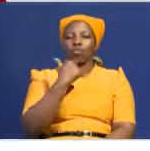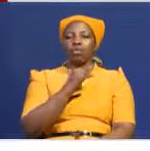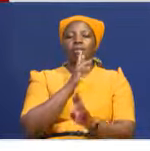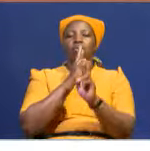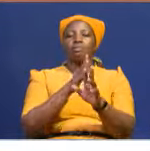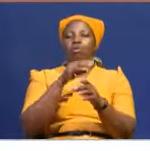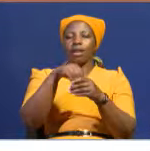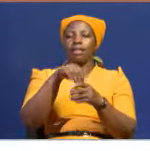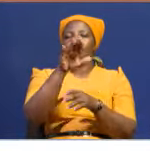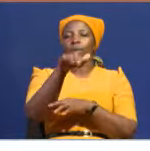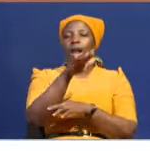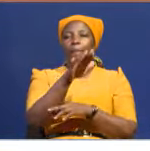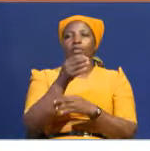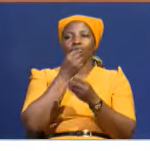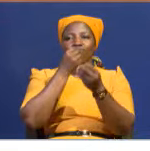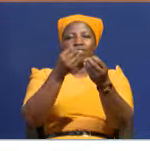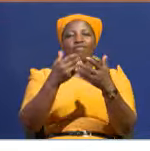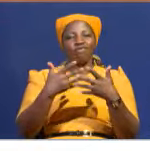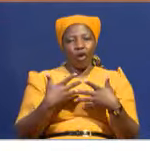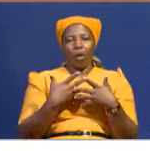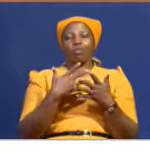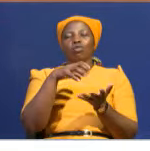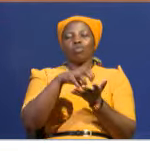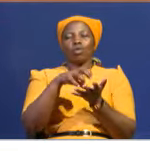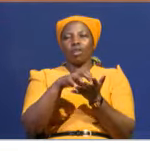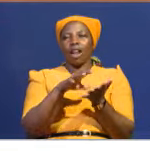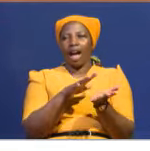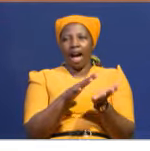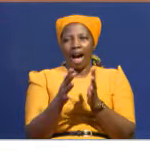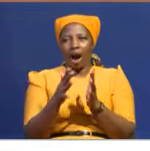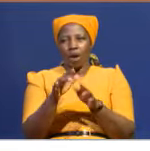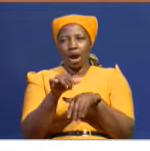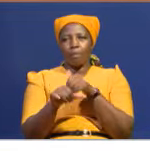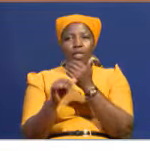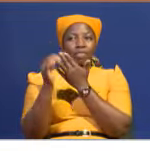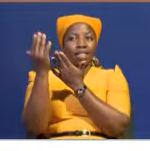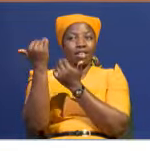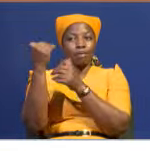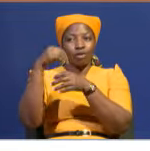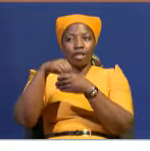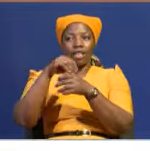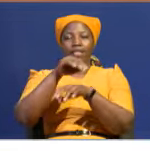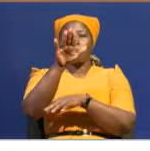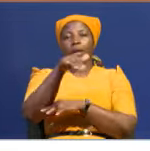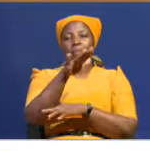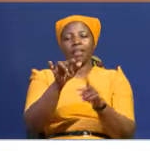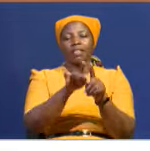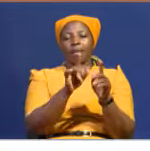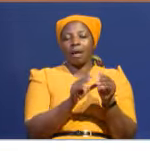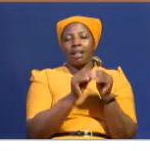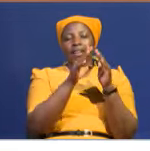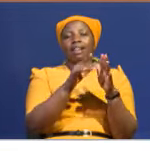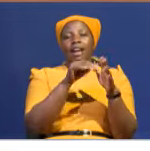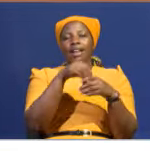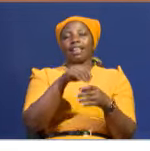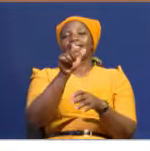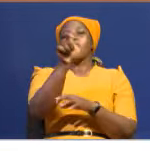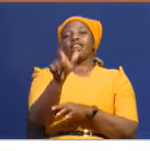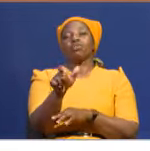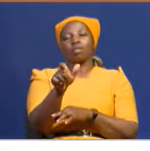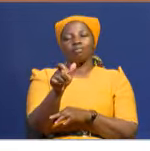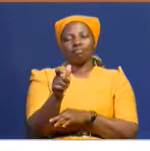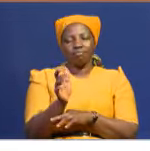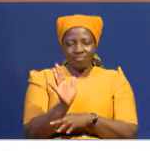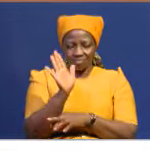bunge pia kutupatia taswira kamili ya matarajio kwenye bunge na pia viongozi kwenye eneo hilo. Kwako